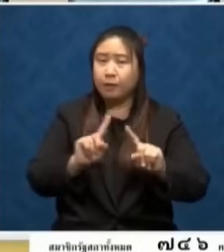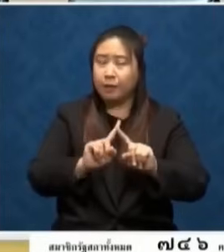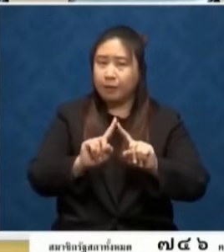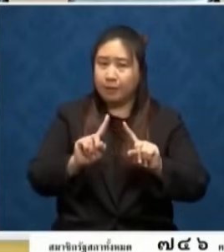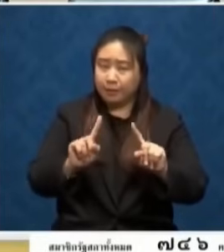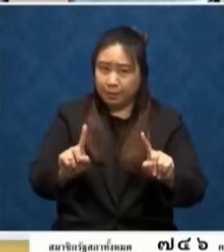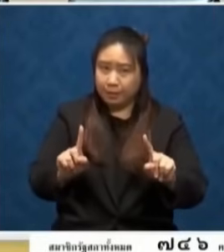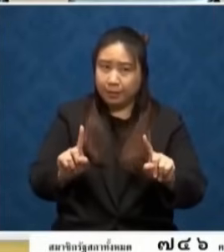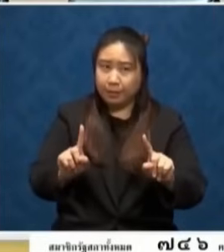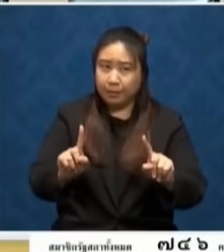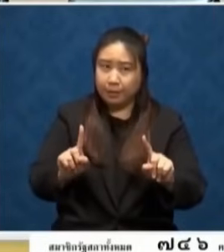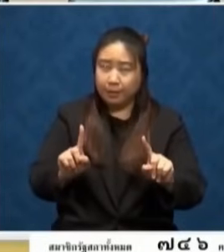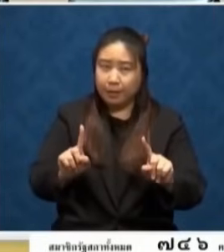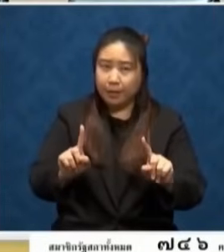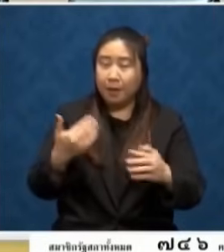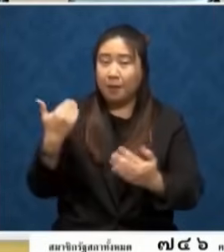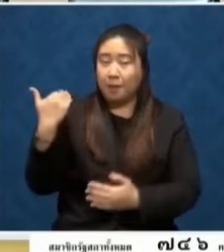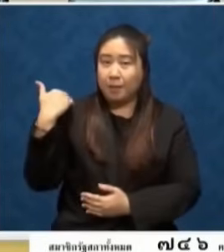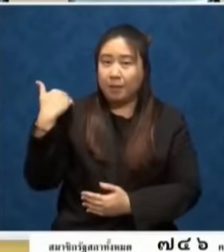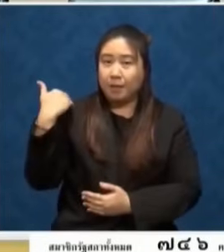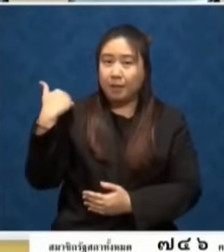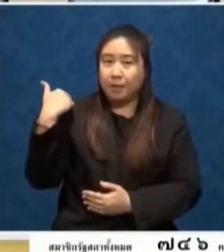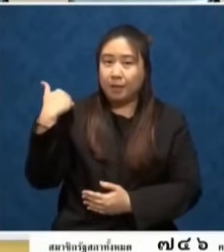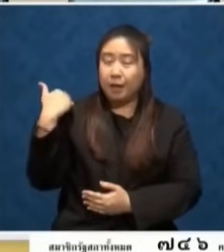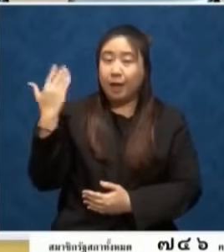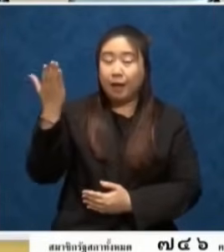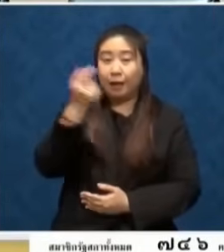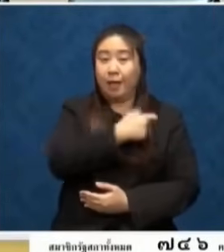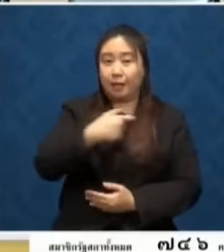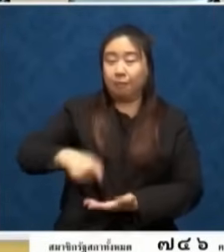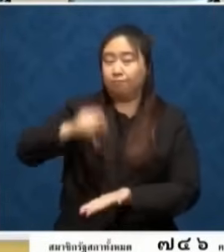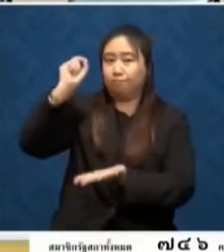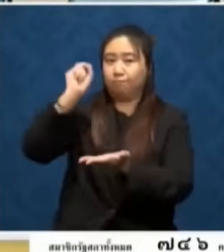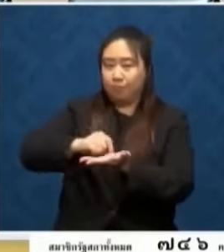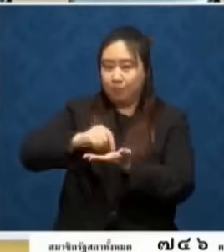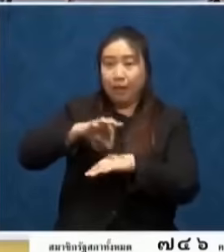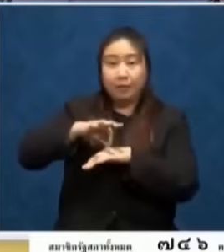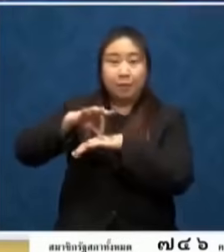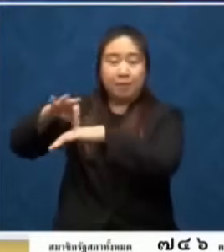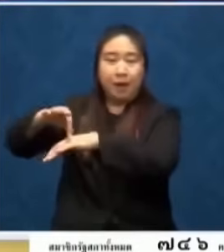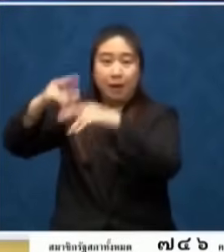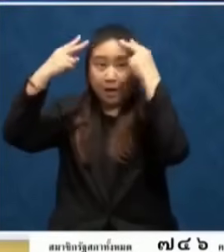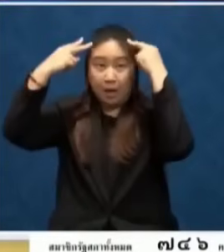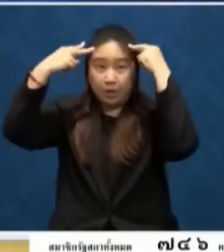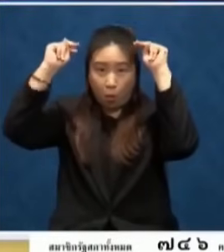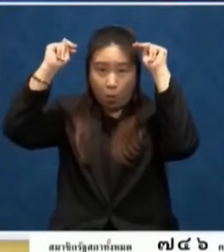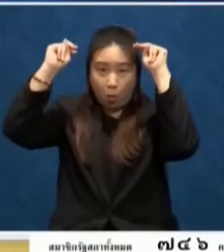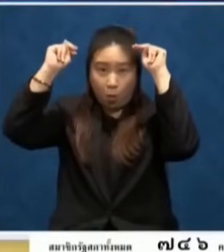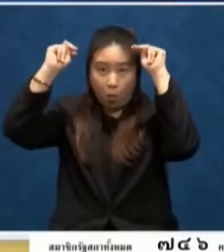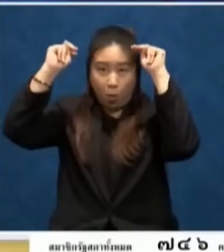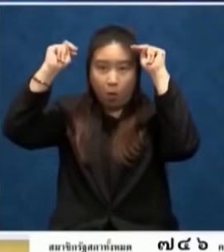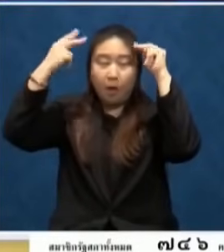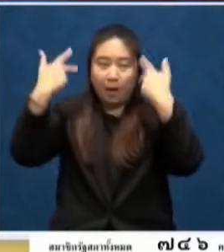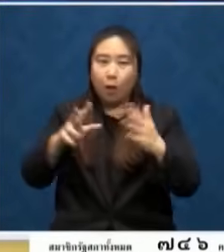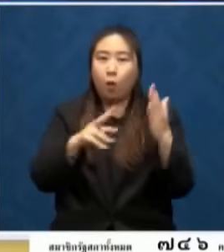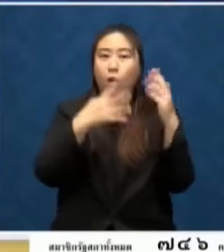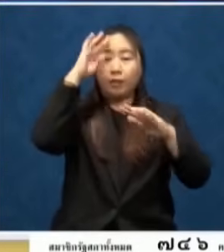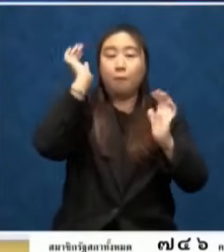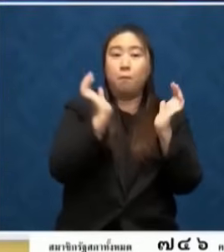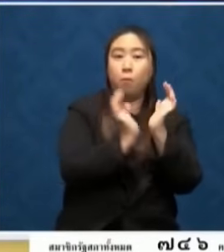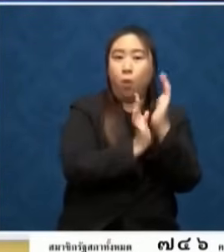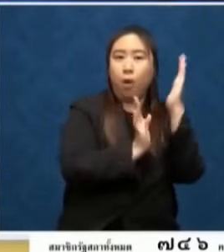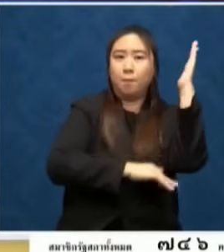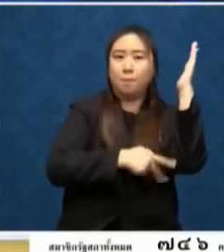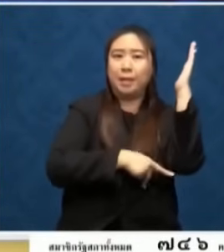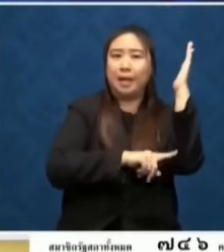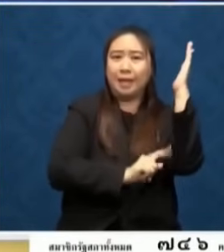ที่มีกรมราชการโปรดเกล้าแต่งตั้งท่านนายกรัฐมนตรีตำรวจน้ำดีในจังหวัดปัตตานีเสียชีวิ